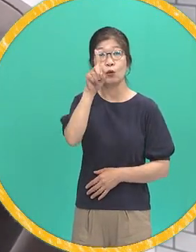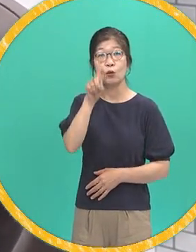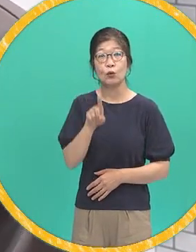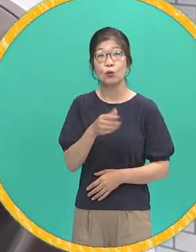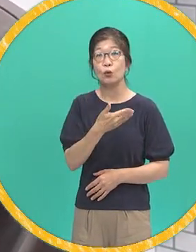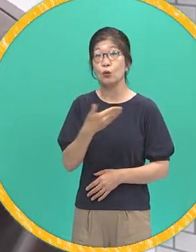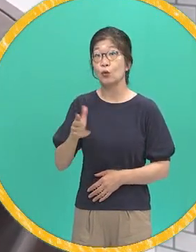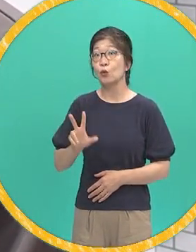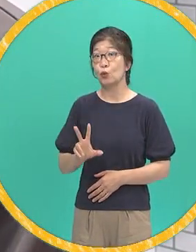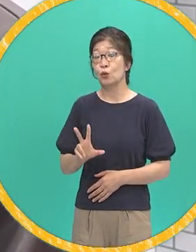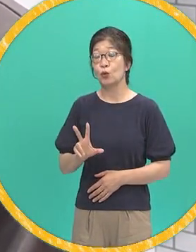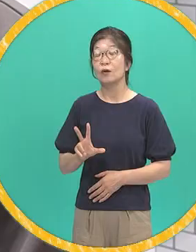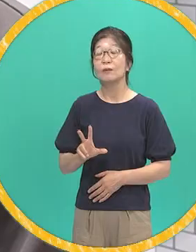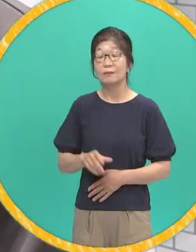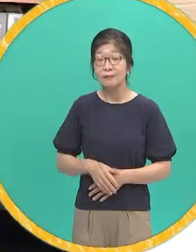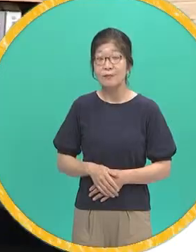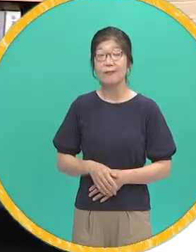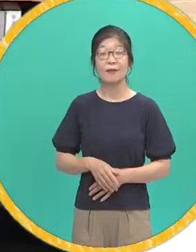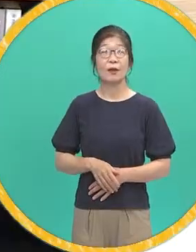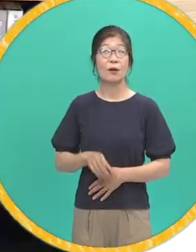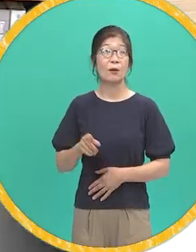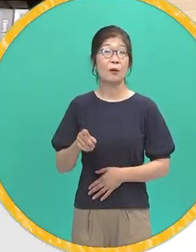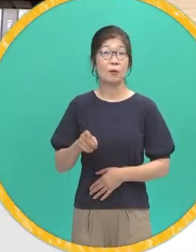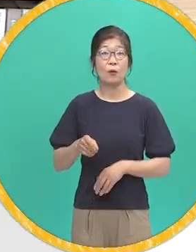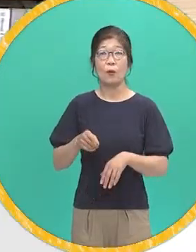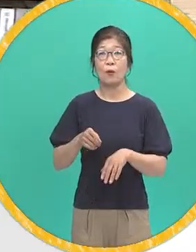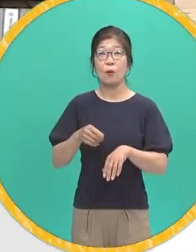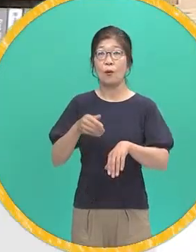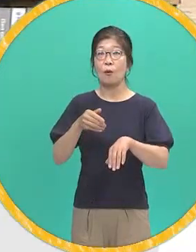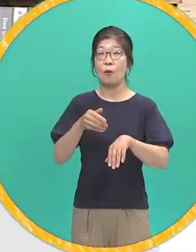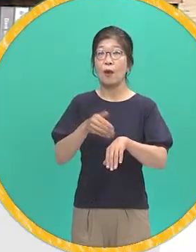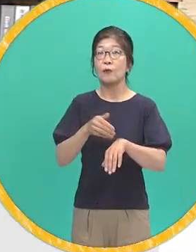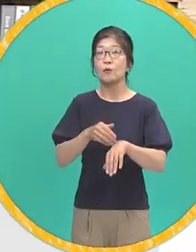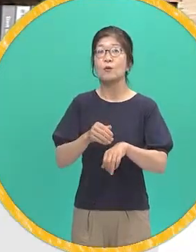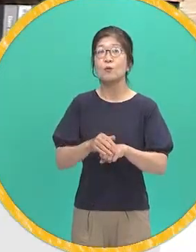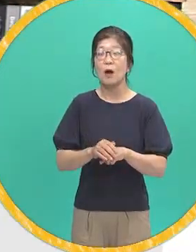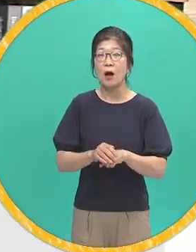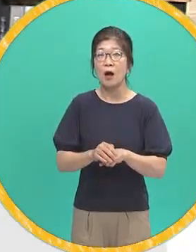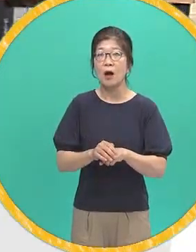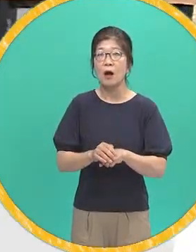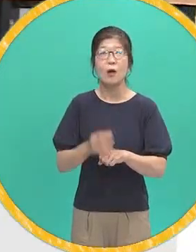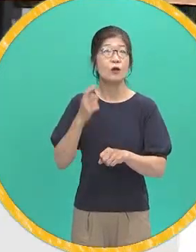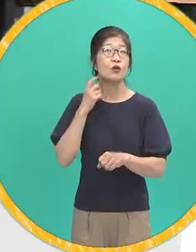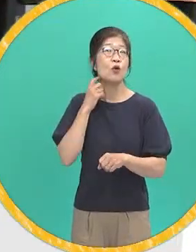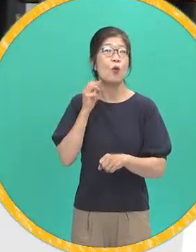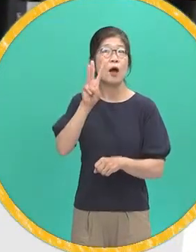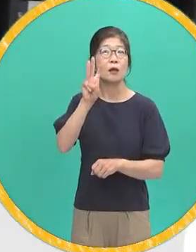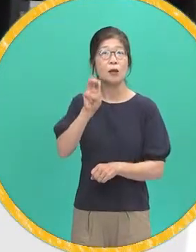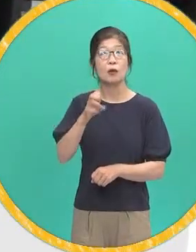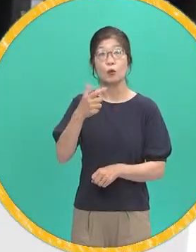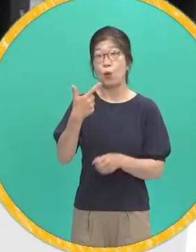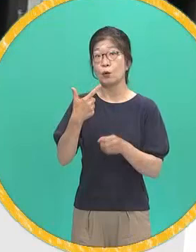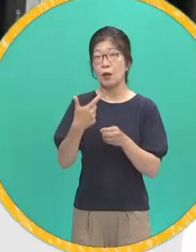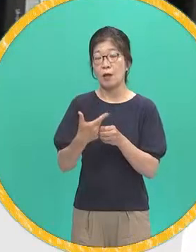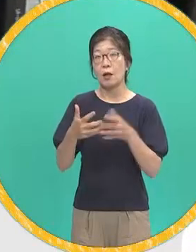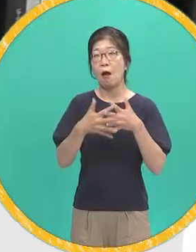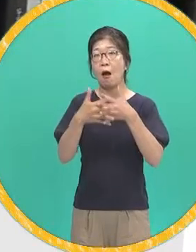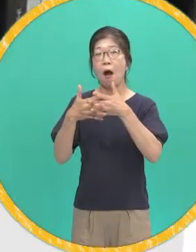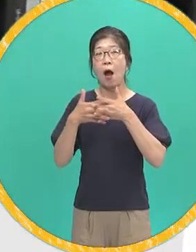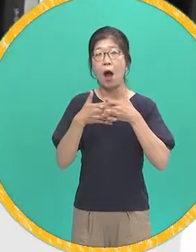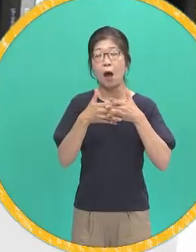神奈川県警察音楽隊の特徴ですよねこちらの演奏なんですが昭和36年にアメリカ海軍横須賀基地で